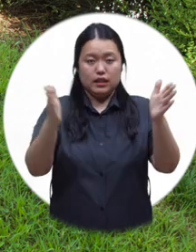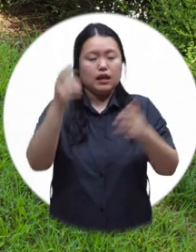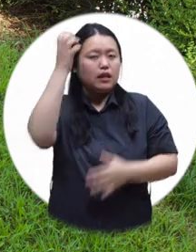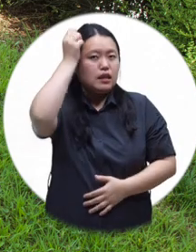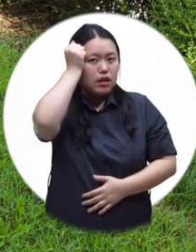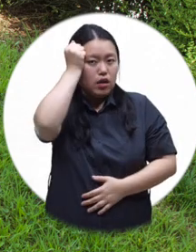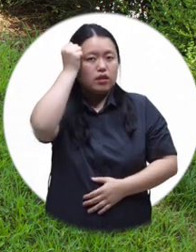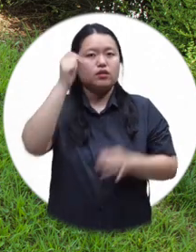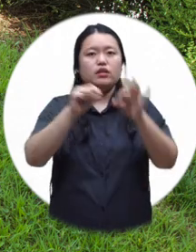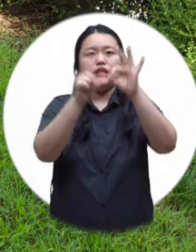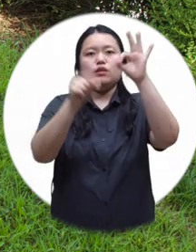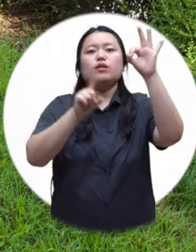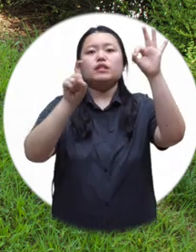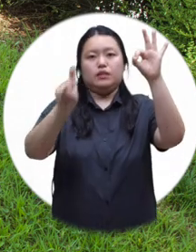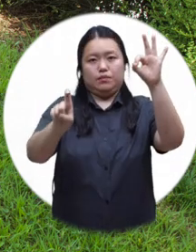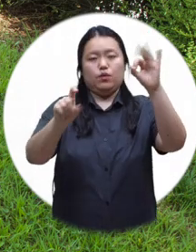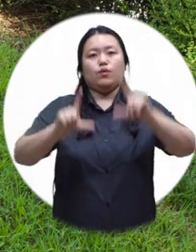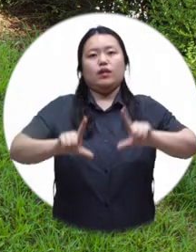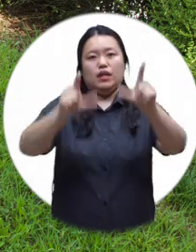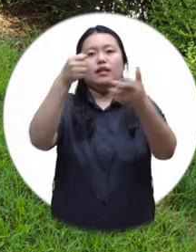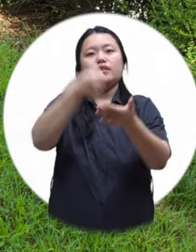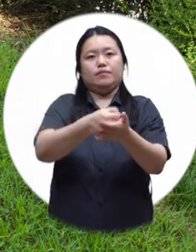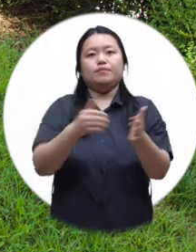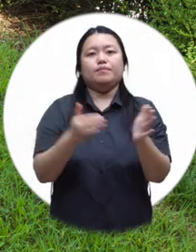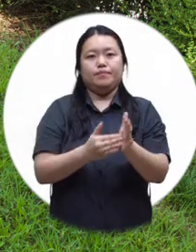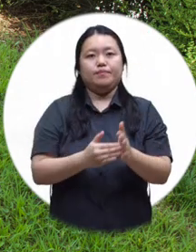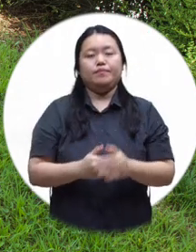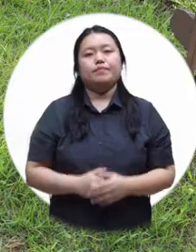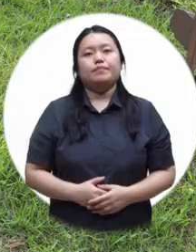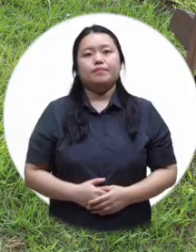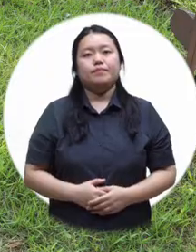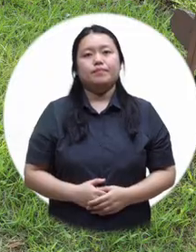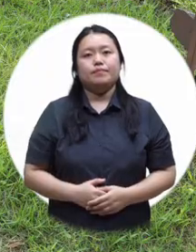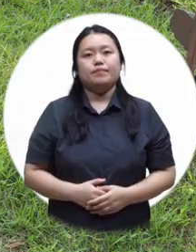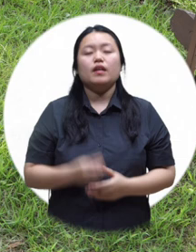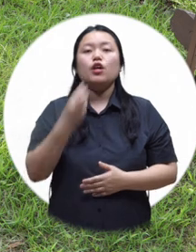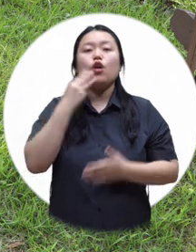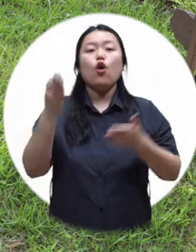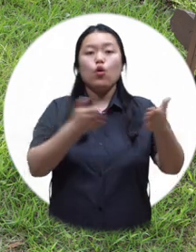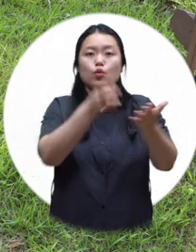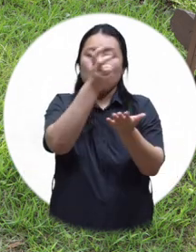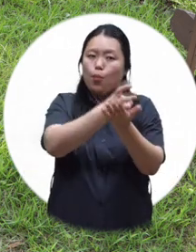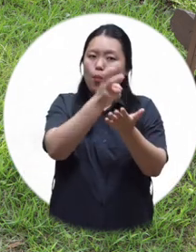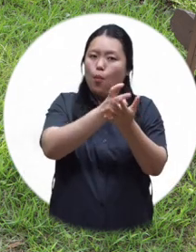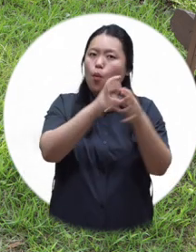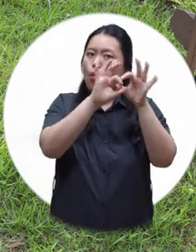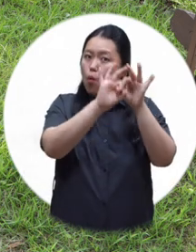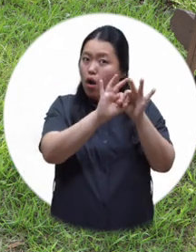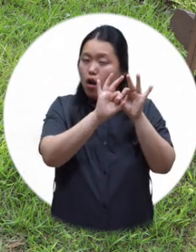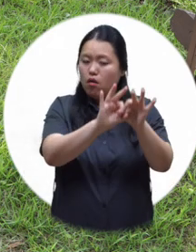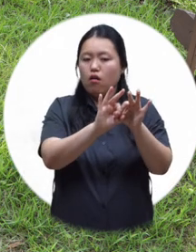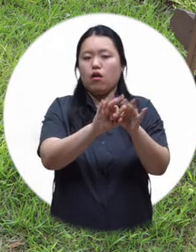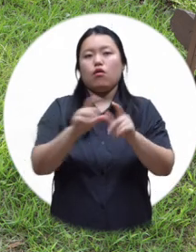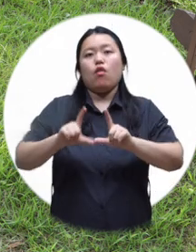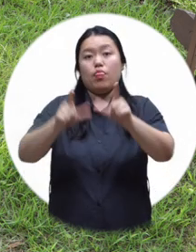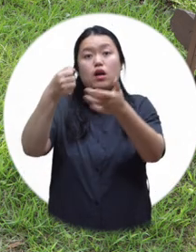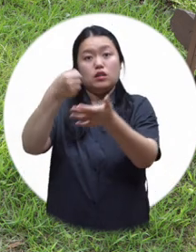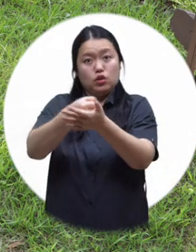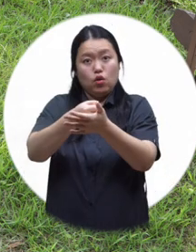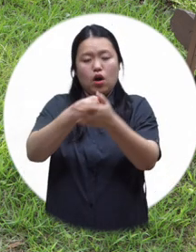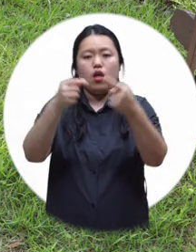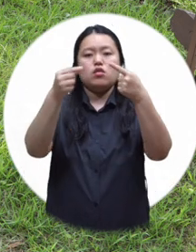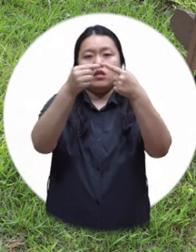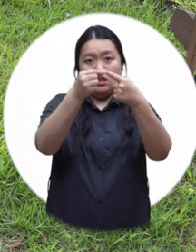상징적 의미를 담아 10월 10일로 제정됐습니다 경기도 조례에 근거한 지정 일로는 세월호 참사